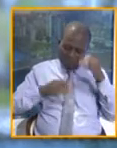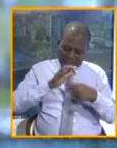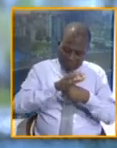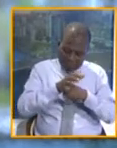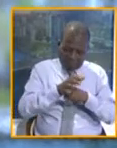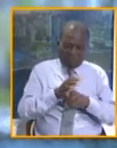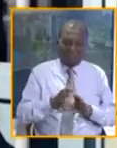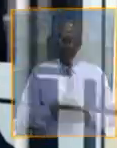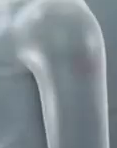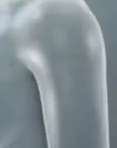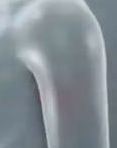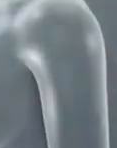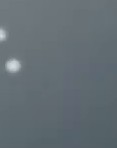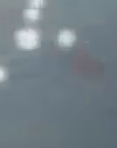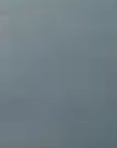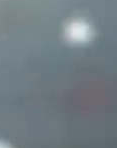d'Ivoire.